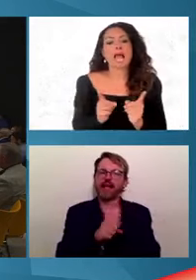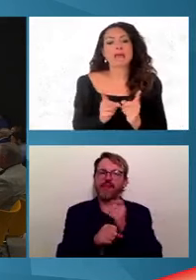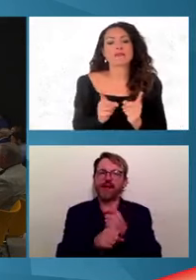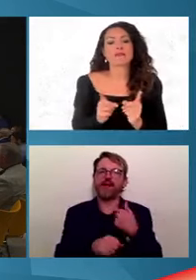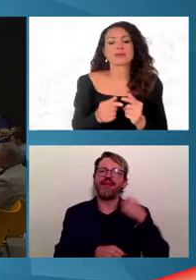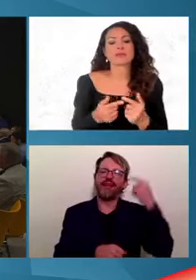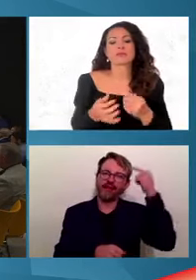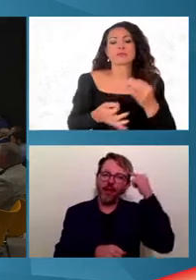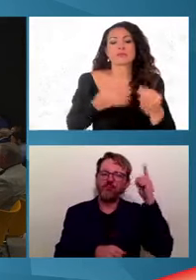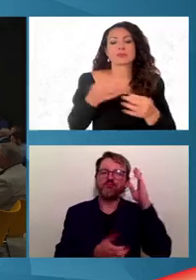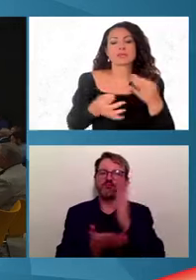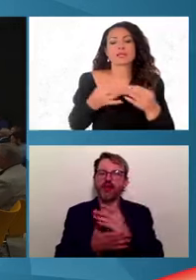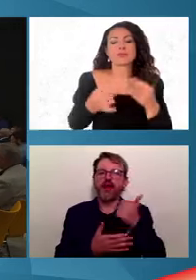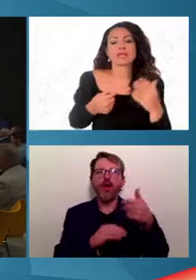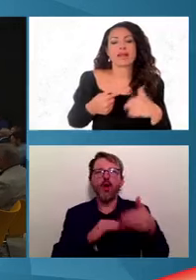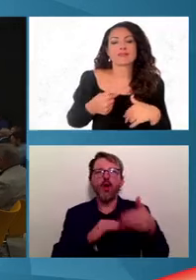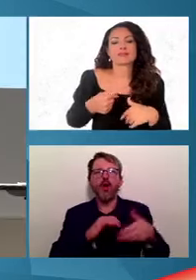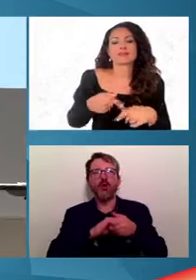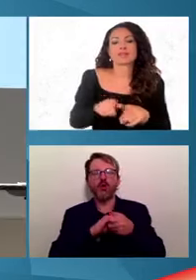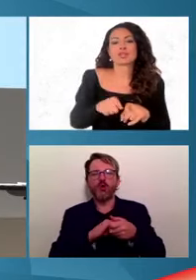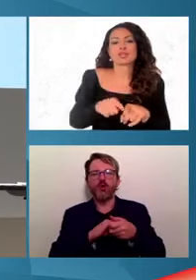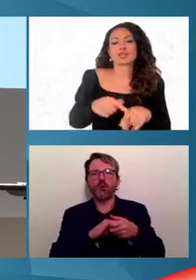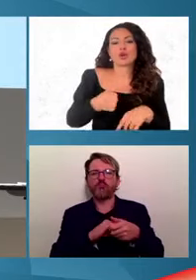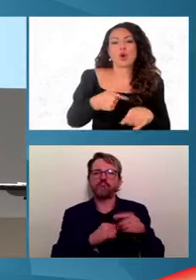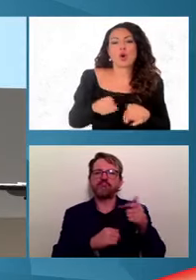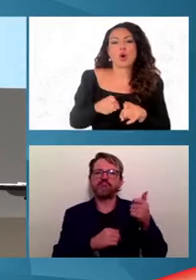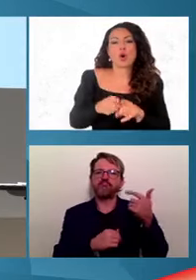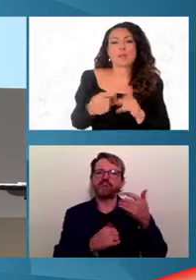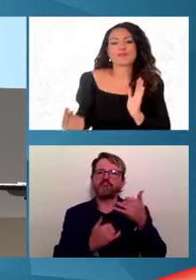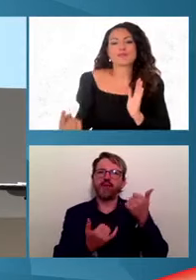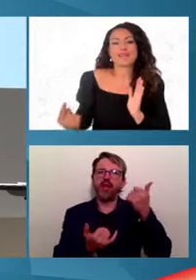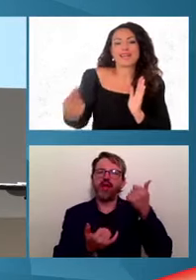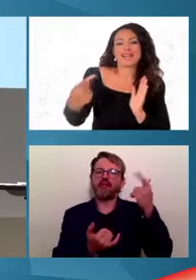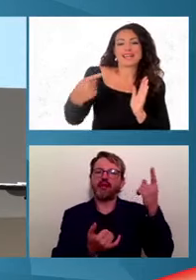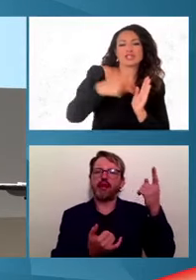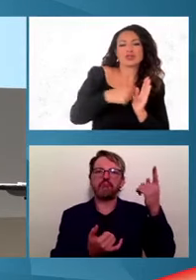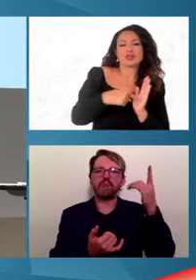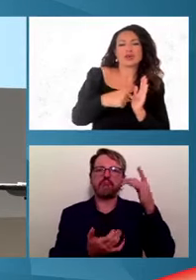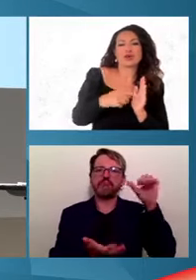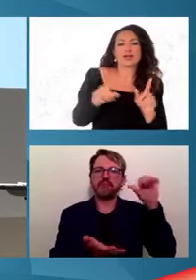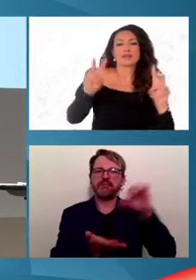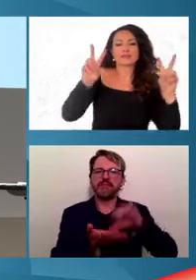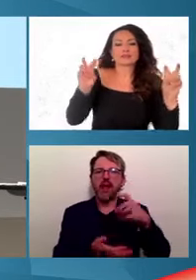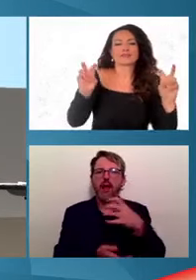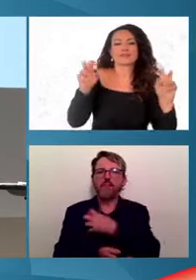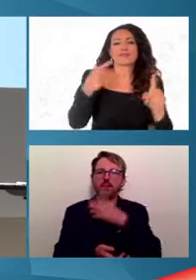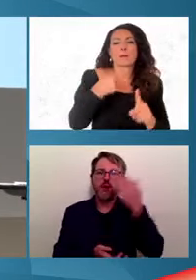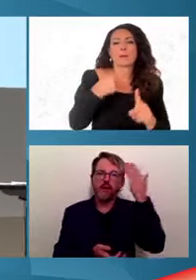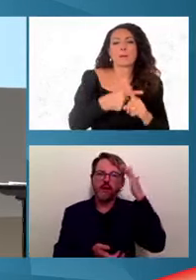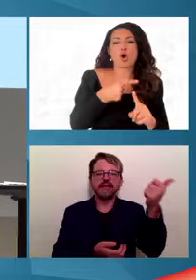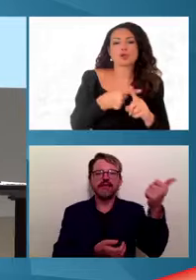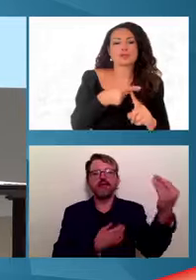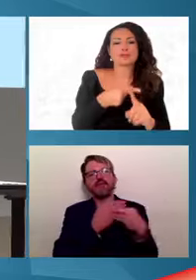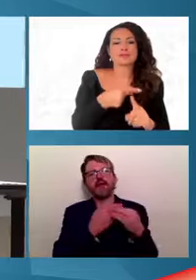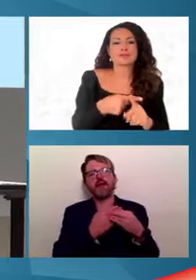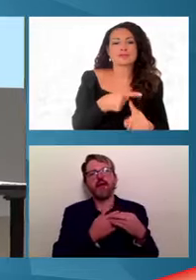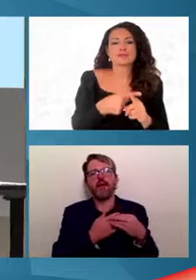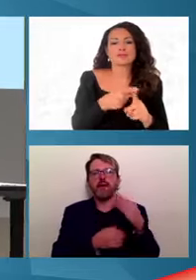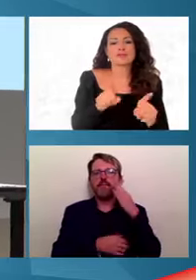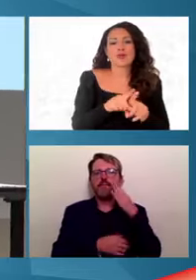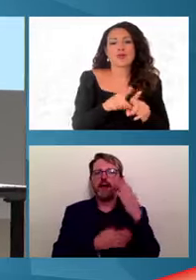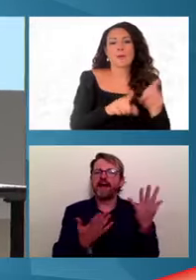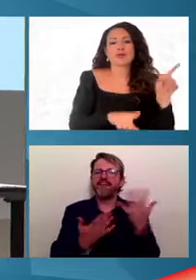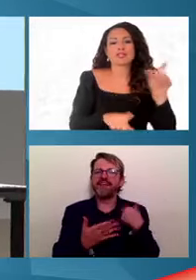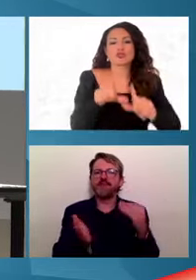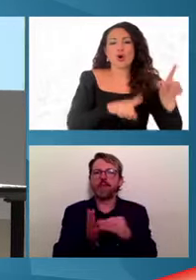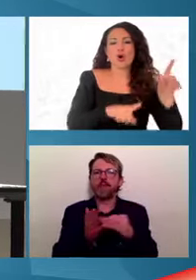Kompliment von einem ganz dezentralen Bürgermeister bekommen, der mir gesagt hat, Maria, was wir jetzt brauchen würden in den Gemeinden